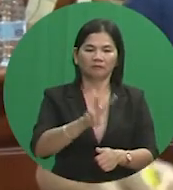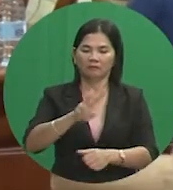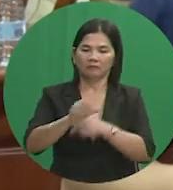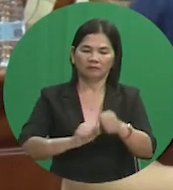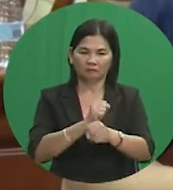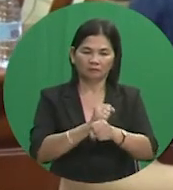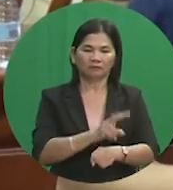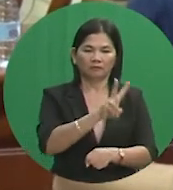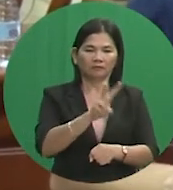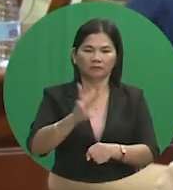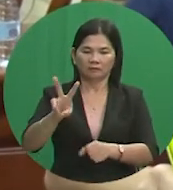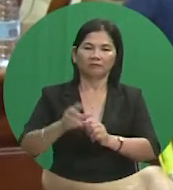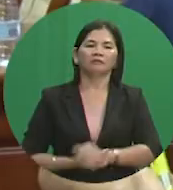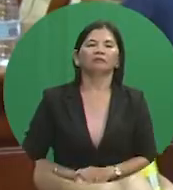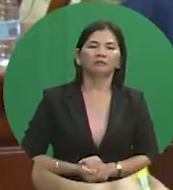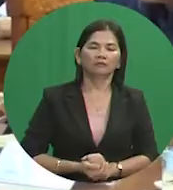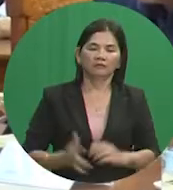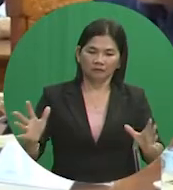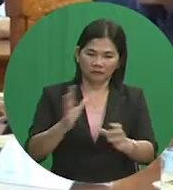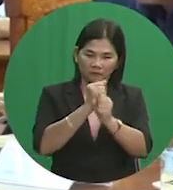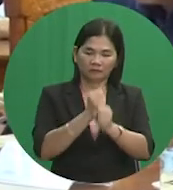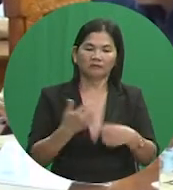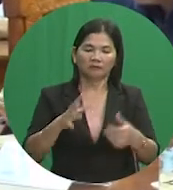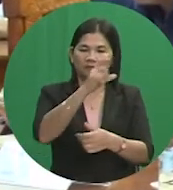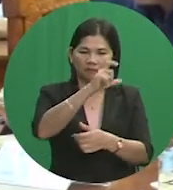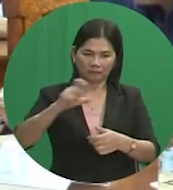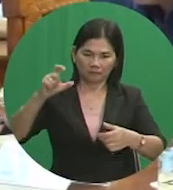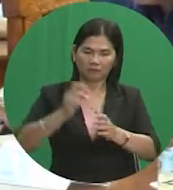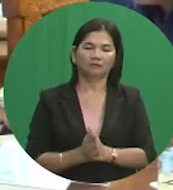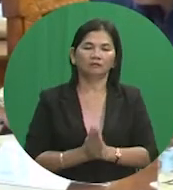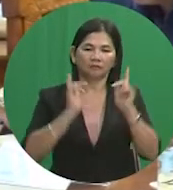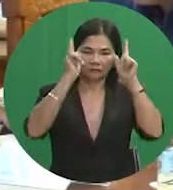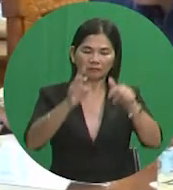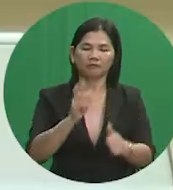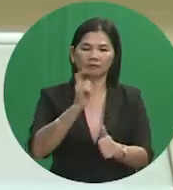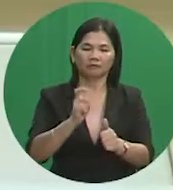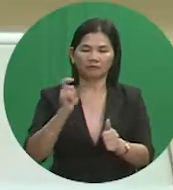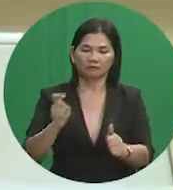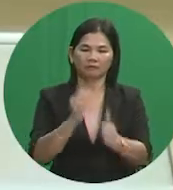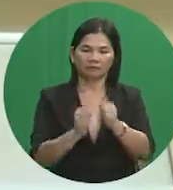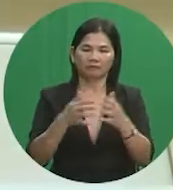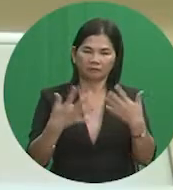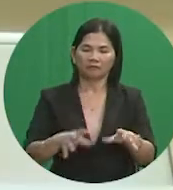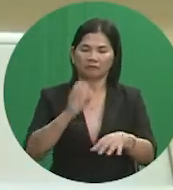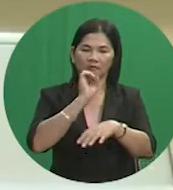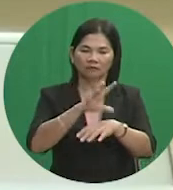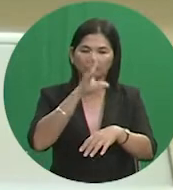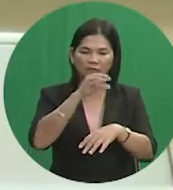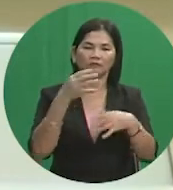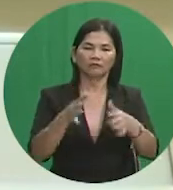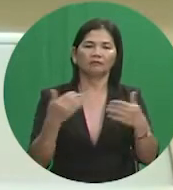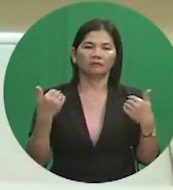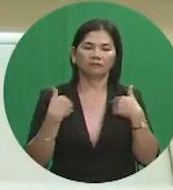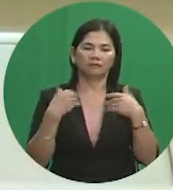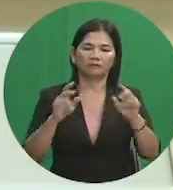នាំ2023មុនបញ្ចប់កិច្ចប្រជុំប្រចាំសប្តាហ៍នេះដែរឯកឧត្តមរដ្ឋមន្ត្រីខៀវកញ្ញរិទ្ធបានផ្ដល់នូវអនុសាសន៍មួយចំនួន